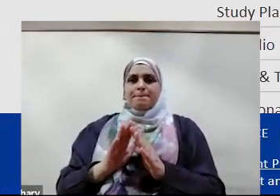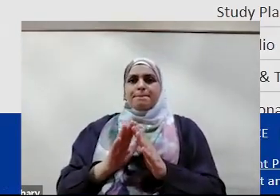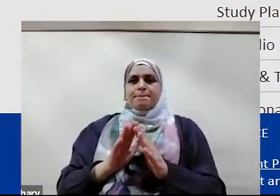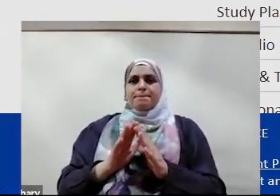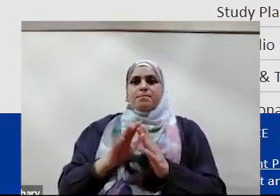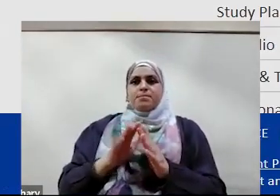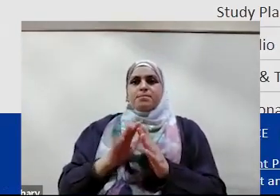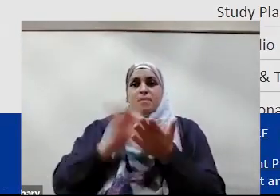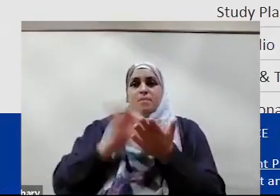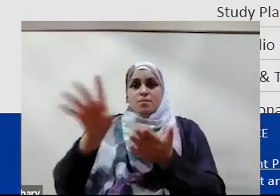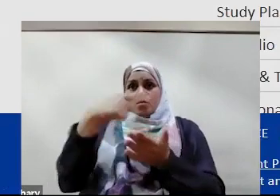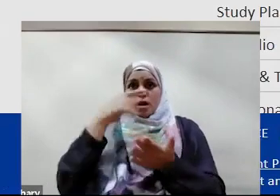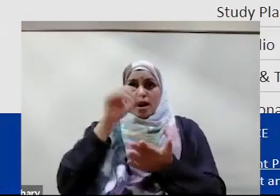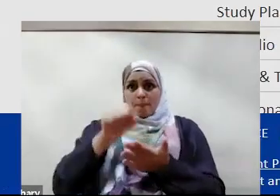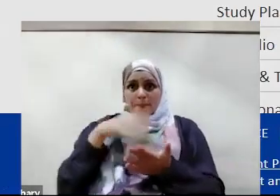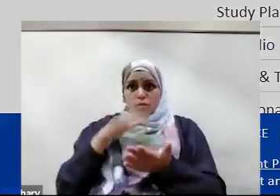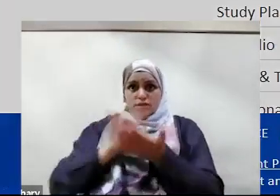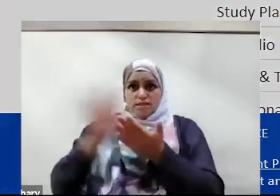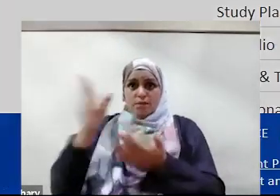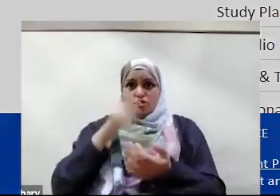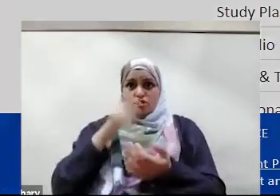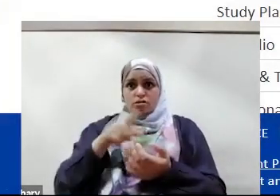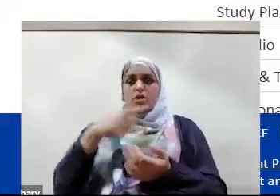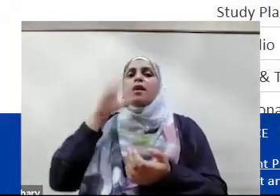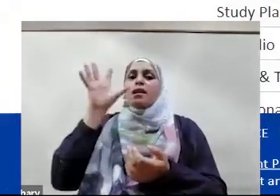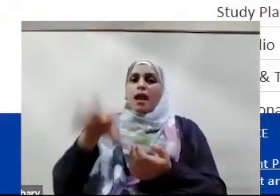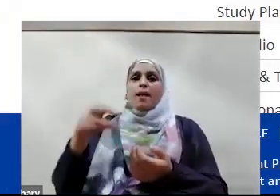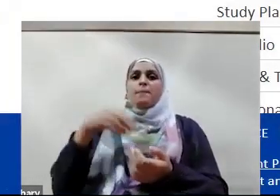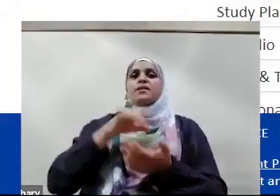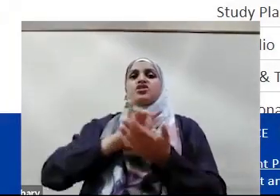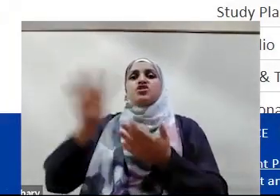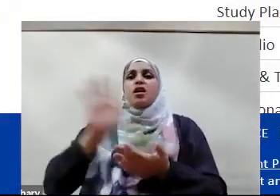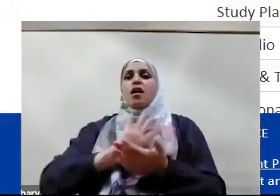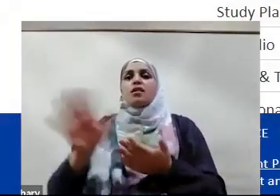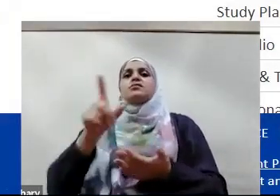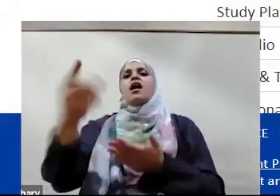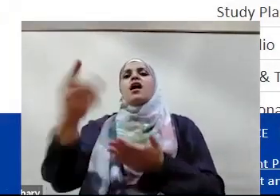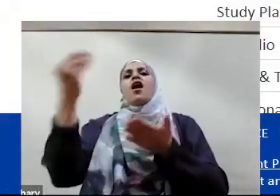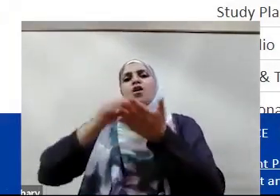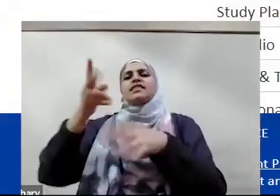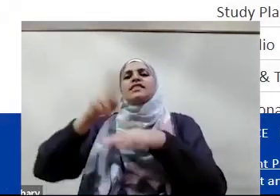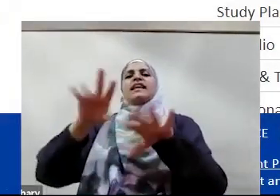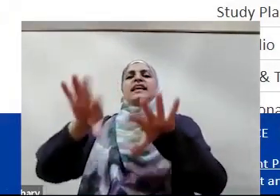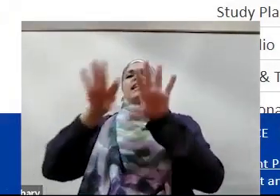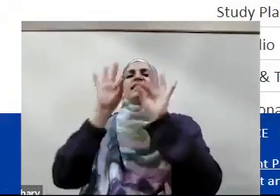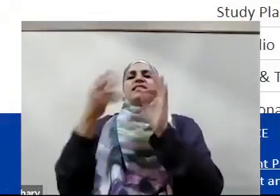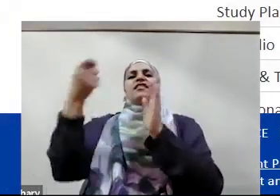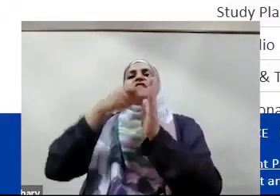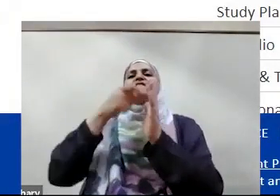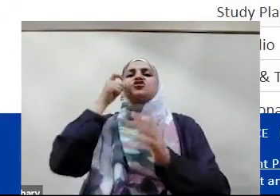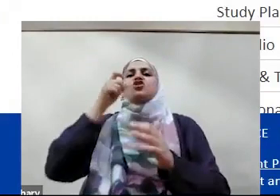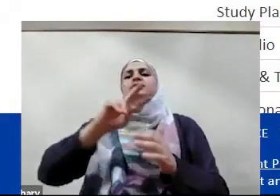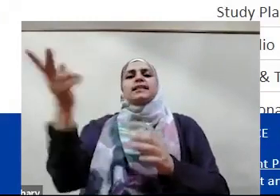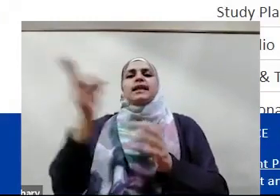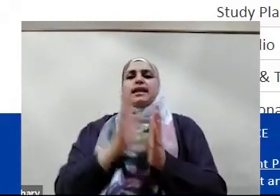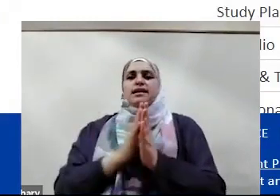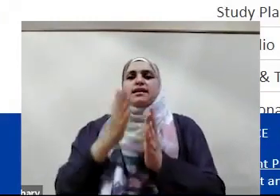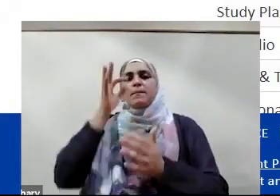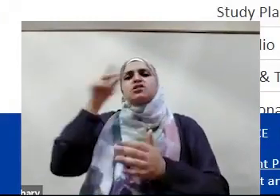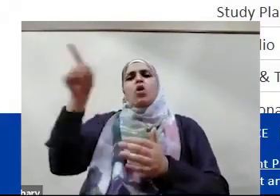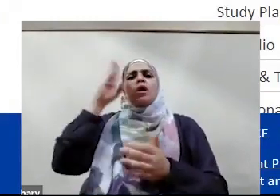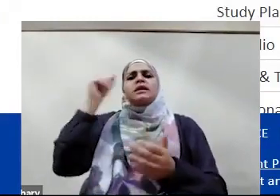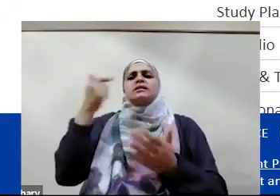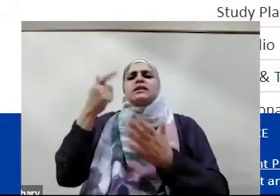هيقول لي متأكد انك عايز تستبعده، هقول له اه، مجرد ان انا بستبعده خلاص انا اقدر ان انا اضيف